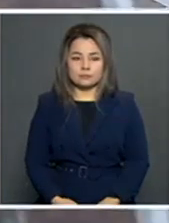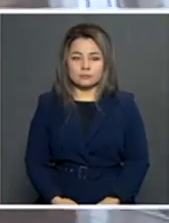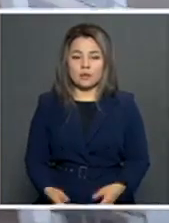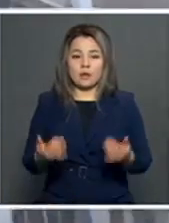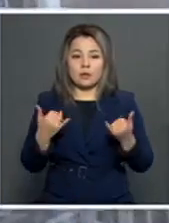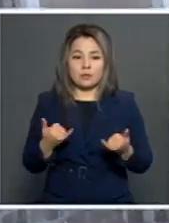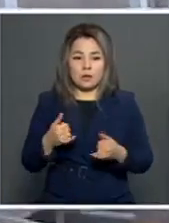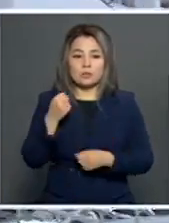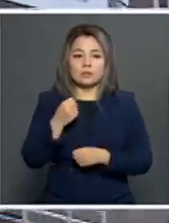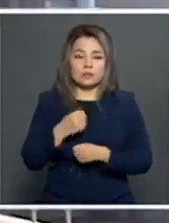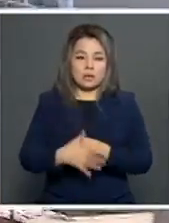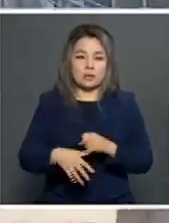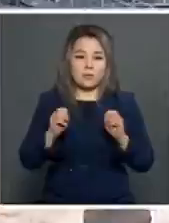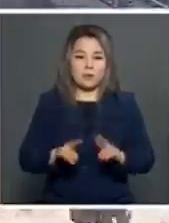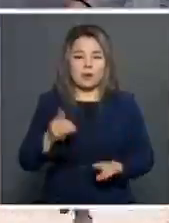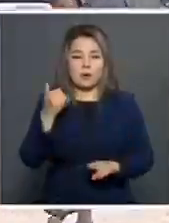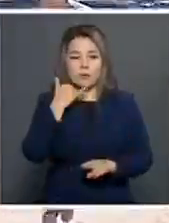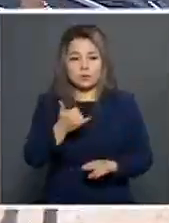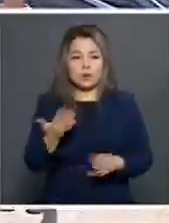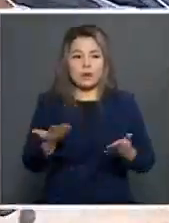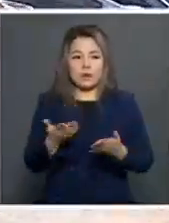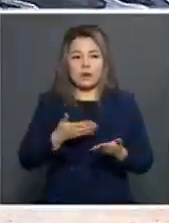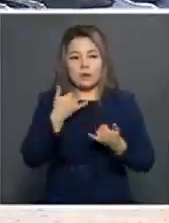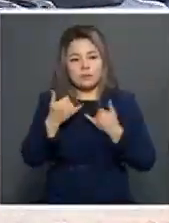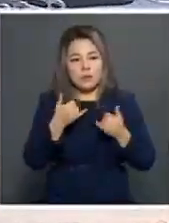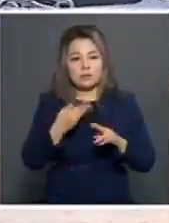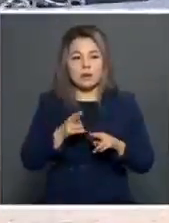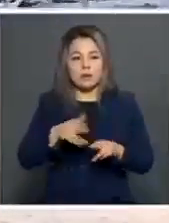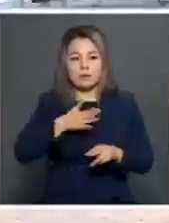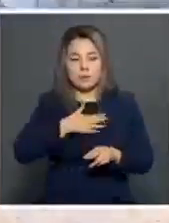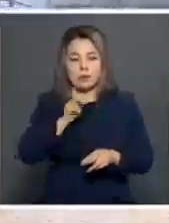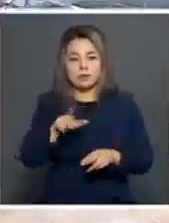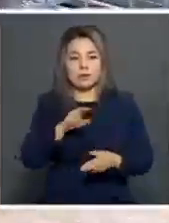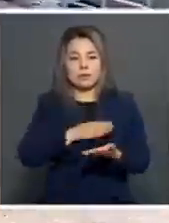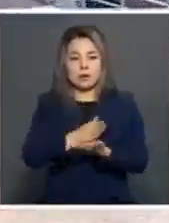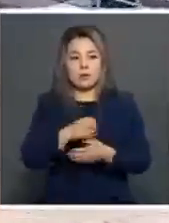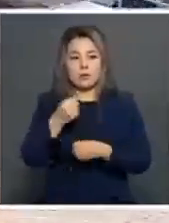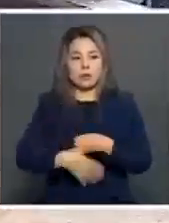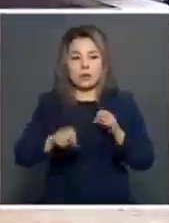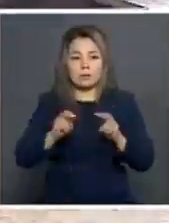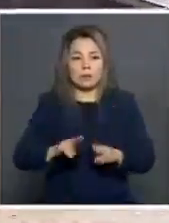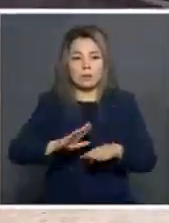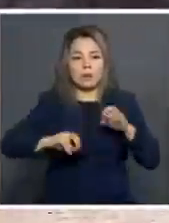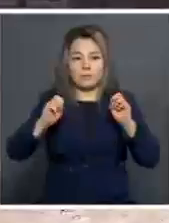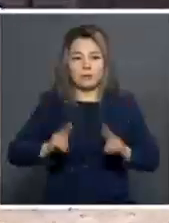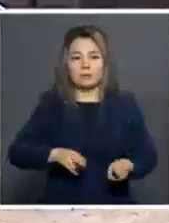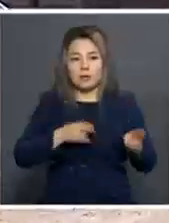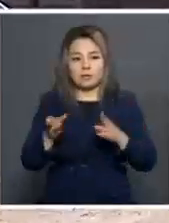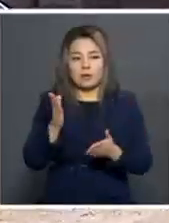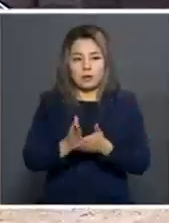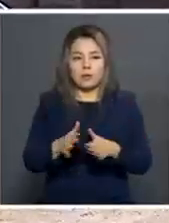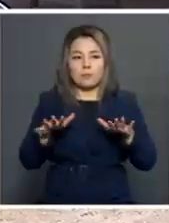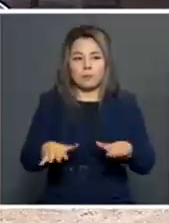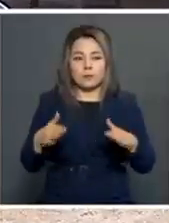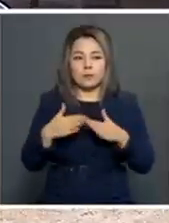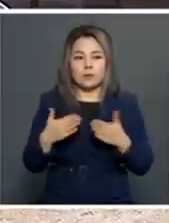Қазір кол орталықтарға халық көбіне қандай мәселемен хабарласады, біз оны білу үшін халыққа қызмет көрсету орталығының мамандарына келдік. Ал неге